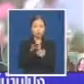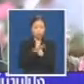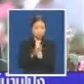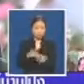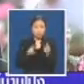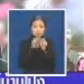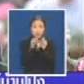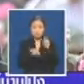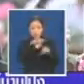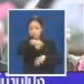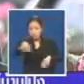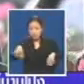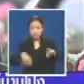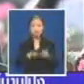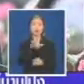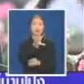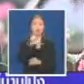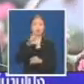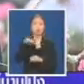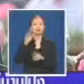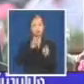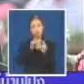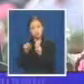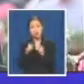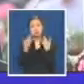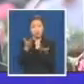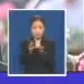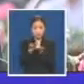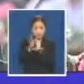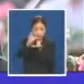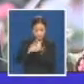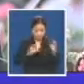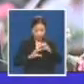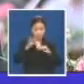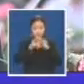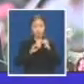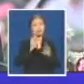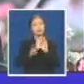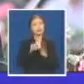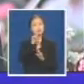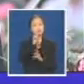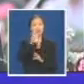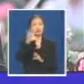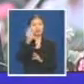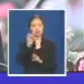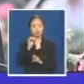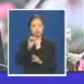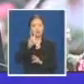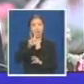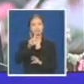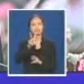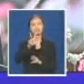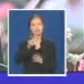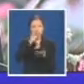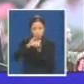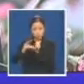ได้รับอนุมัติงบประมาณสมทบกองทุนสวัสดิการชุมชนแล้ว193กองทุนสมาชิ